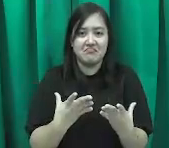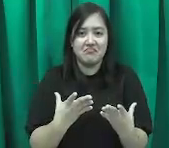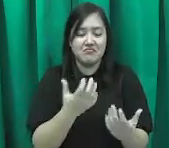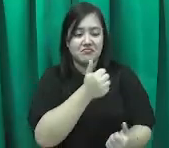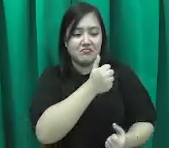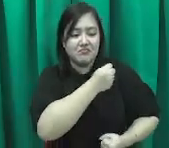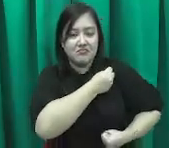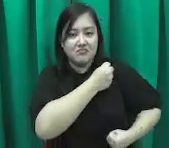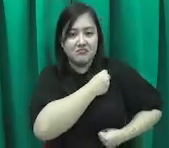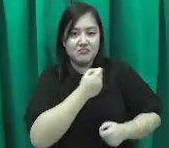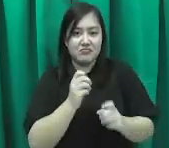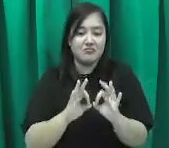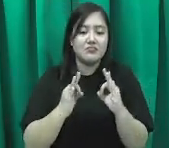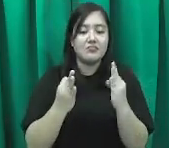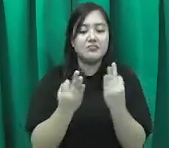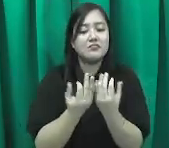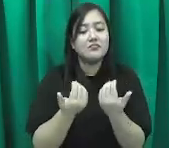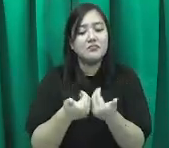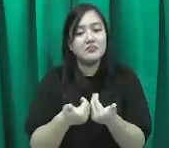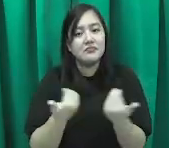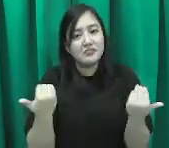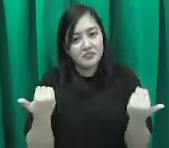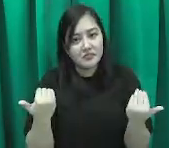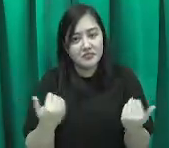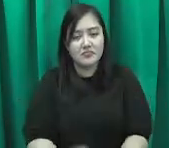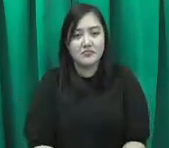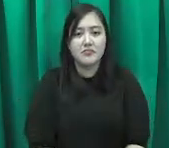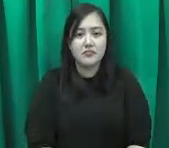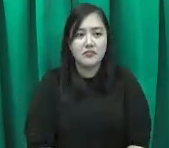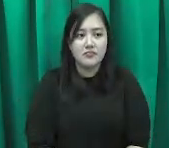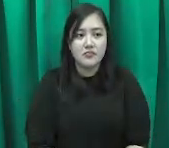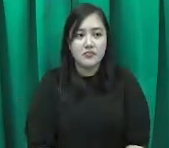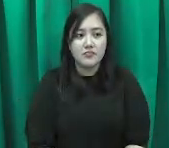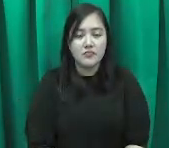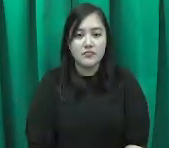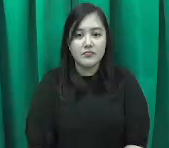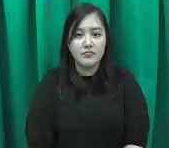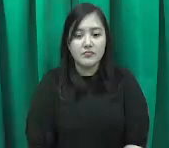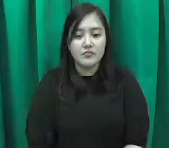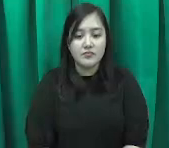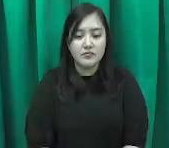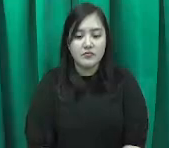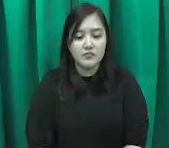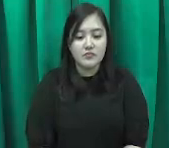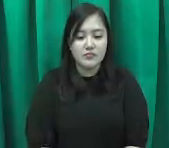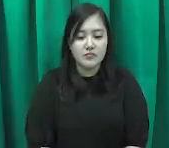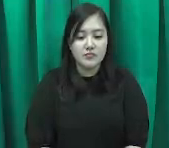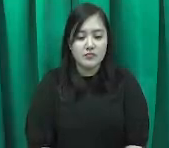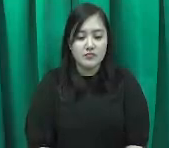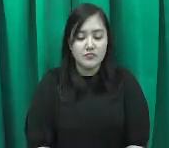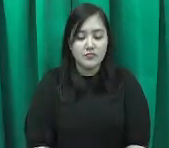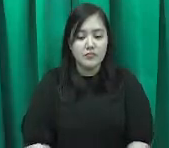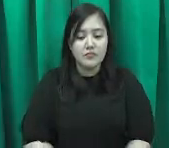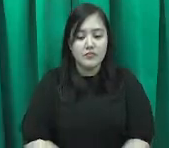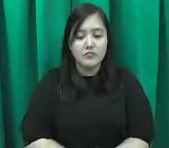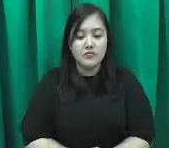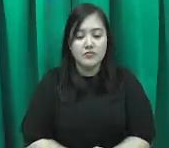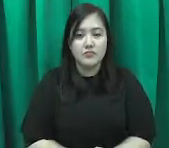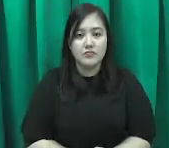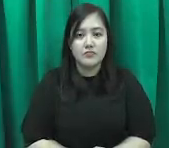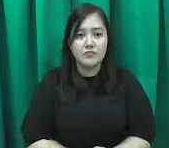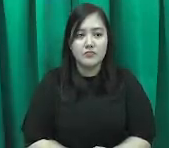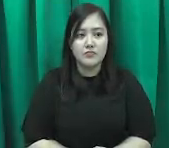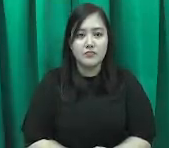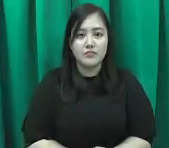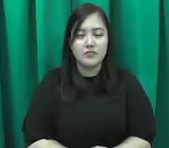yung kinalalabasan or later on, pagka nag-retire ka o lumabas sa servisyo, pag uwi mo, wala ka ng pamilya. Yeah. Napakasakit po yan. Yan